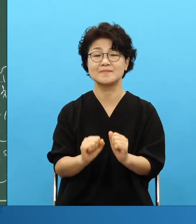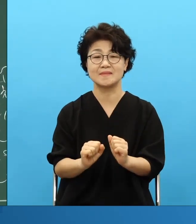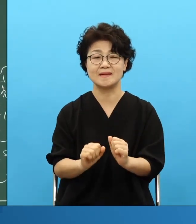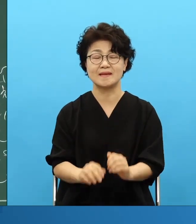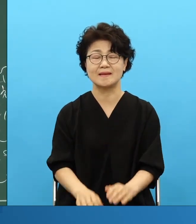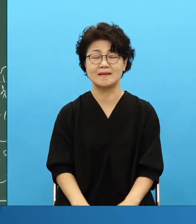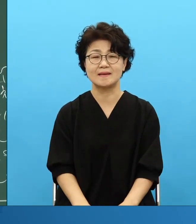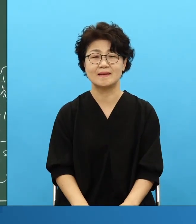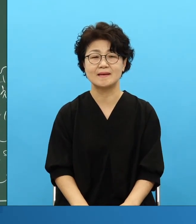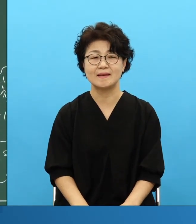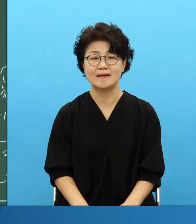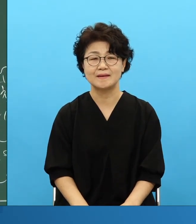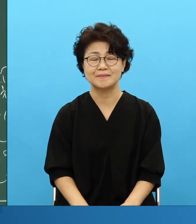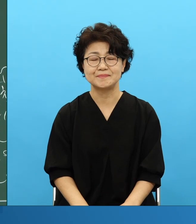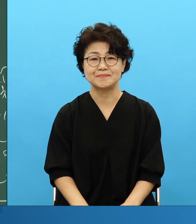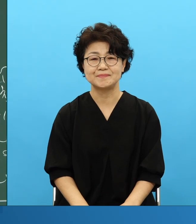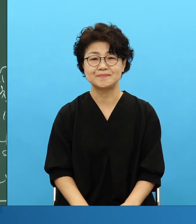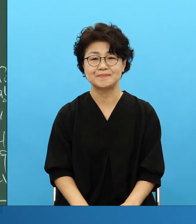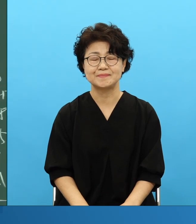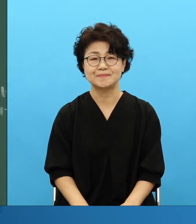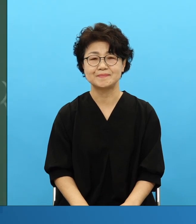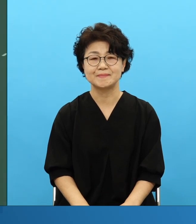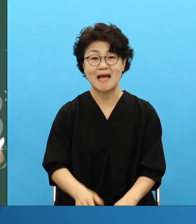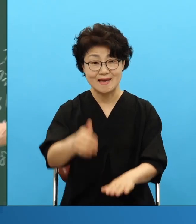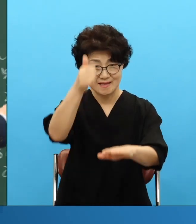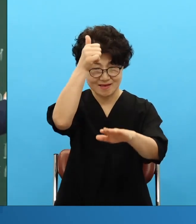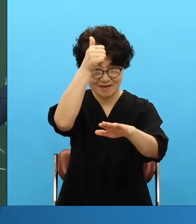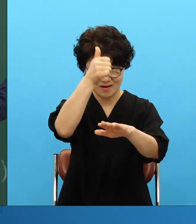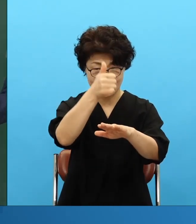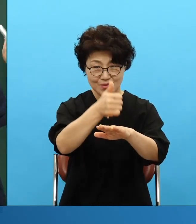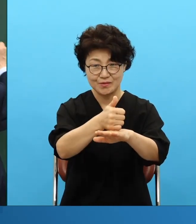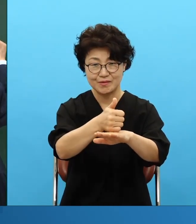그러면 결론은 뭡니까? And what is the conclusion?